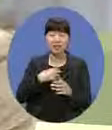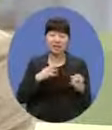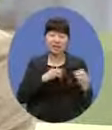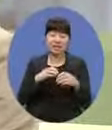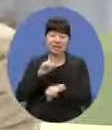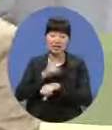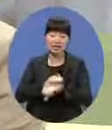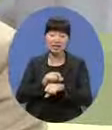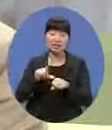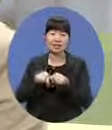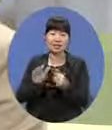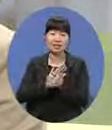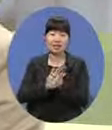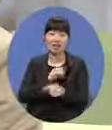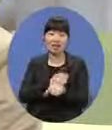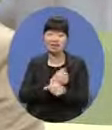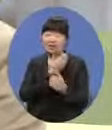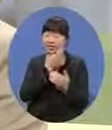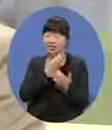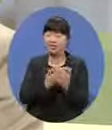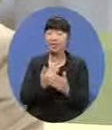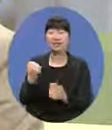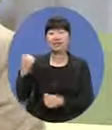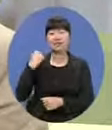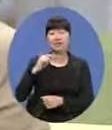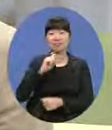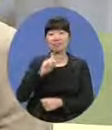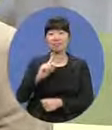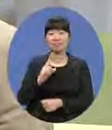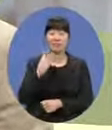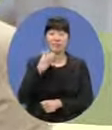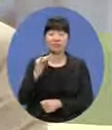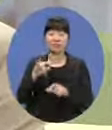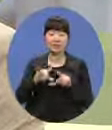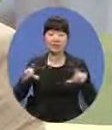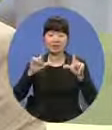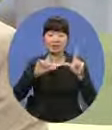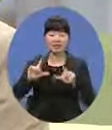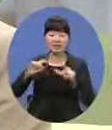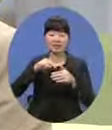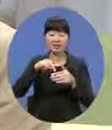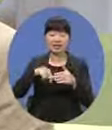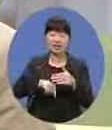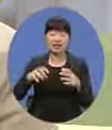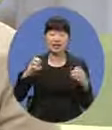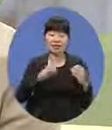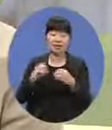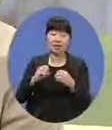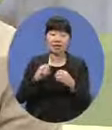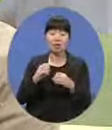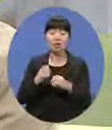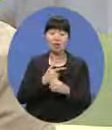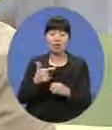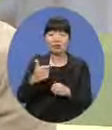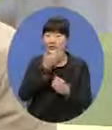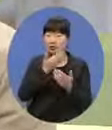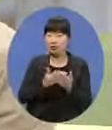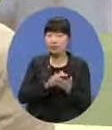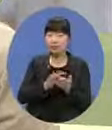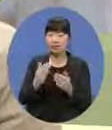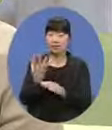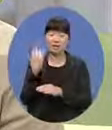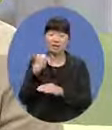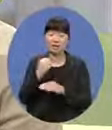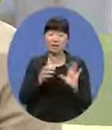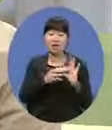격려할 수 있는데 어마어마한게 되고요 물론 물론 일상적인 대화 이런 건 무척 중요합니다 소통은 사실 얼마 전에